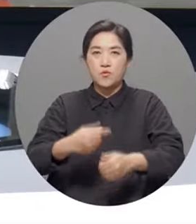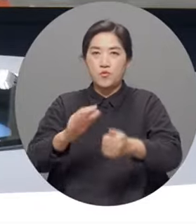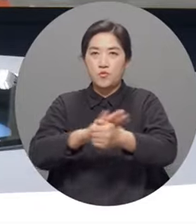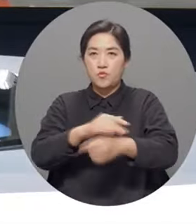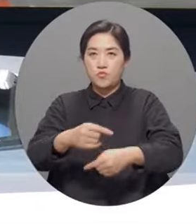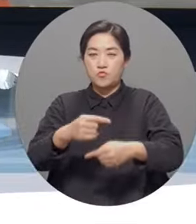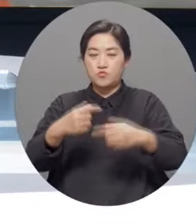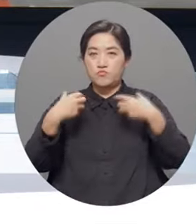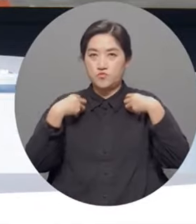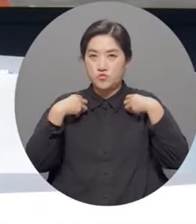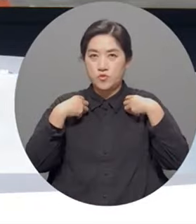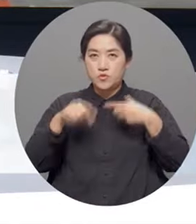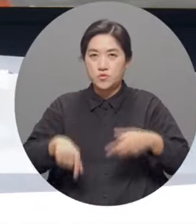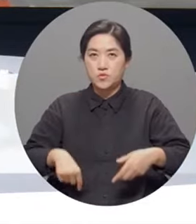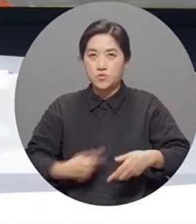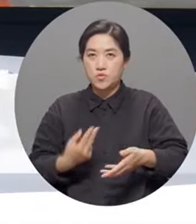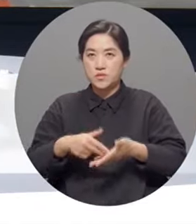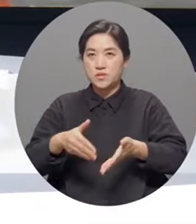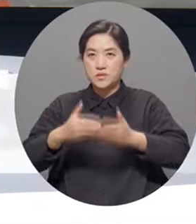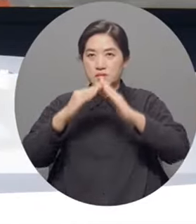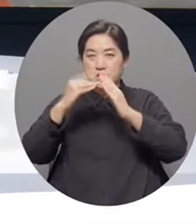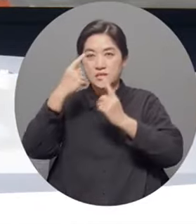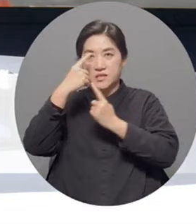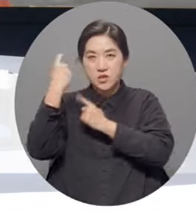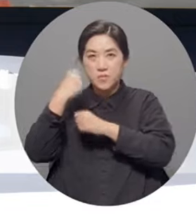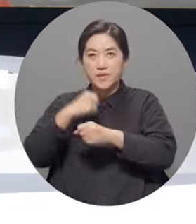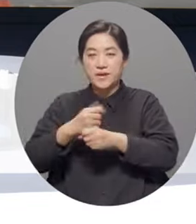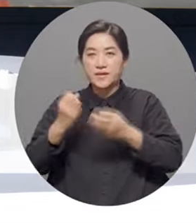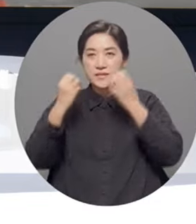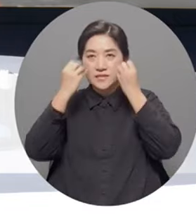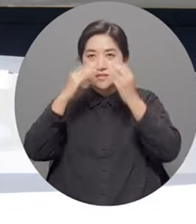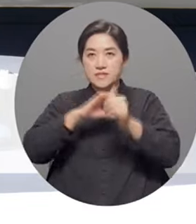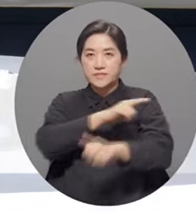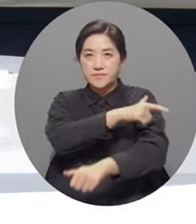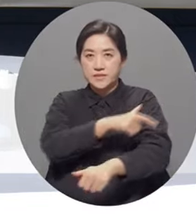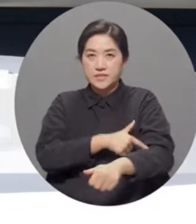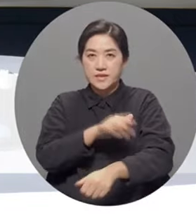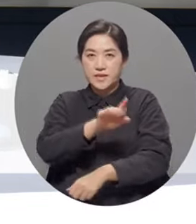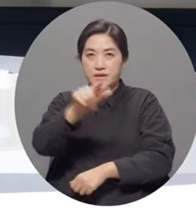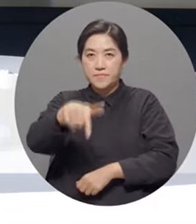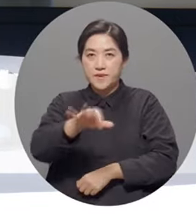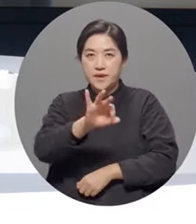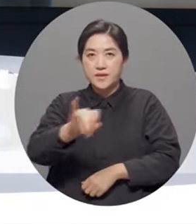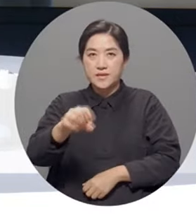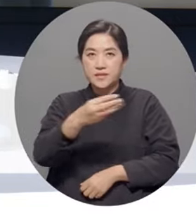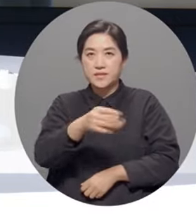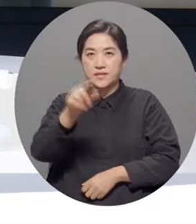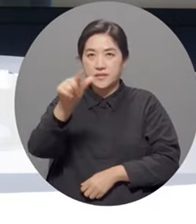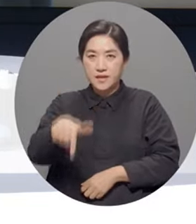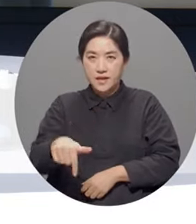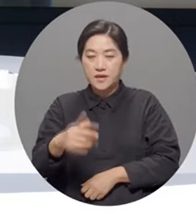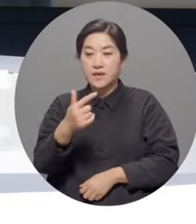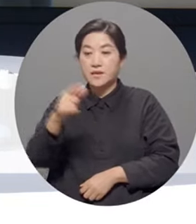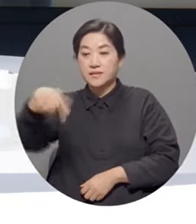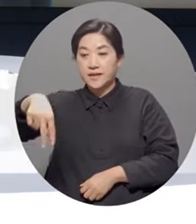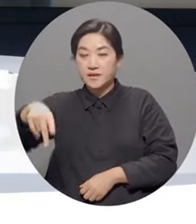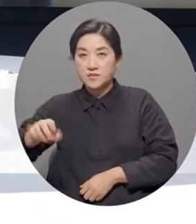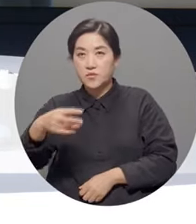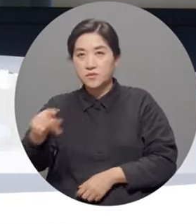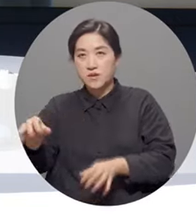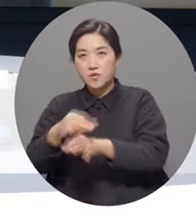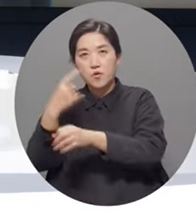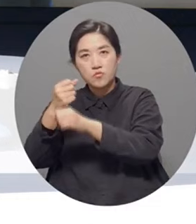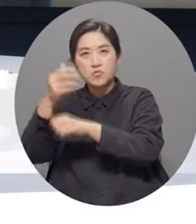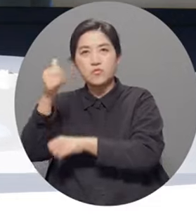국가보훈부가 독립기념관 신임 이사에 박이택 낙성대 경제연구소장을 임명해서 논란이 일고 있습니다. 낙성대